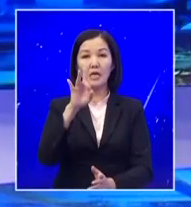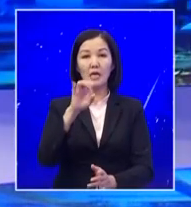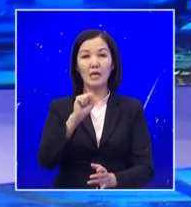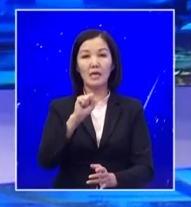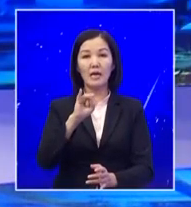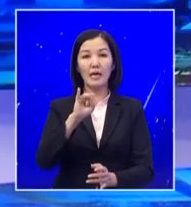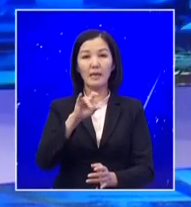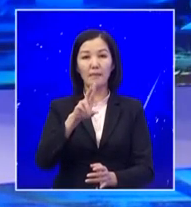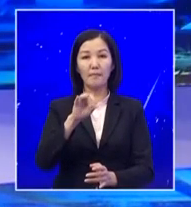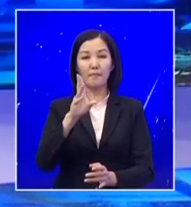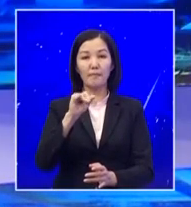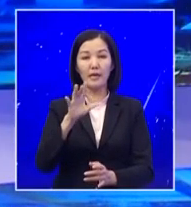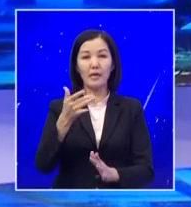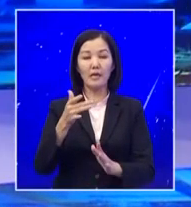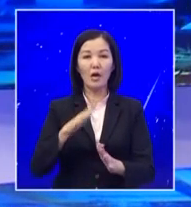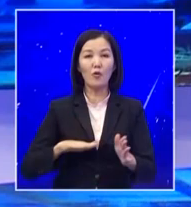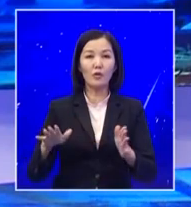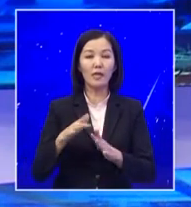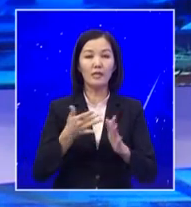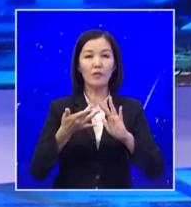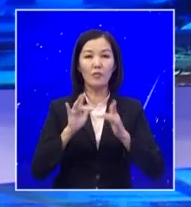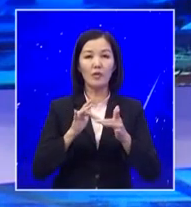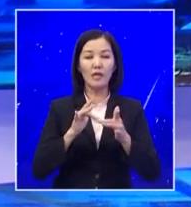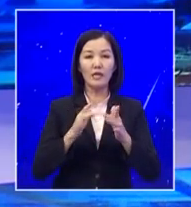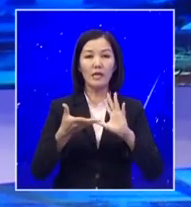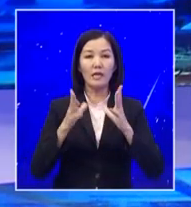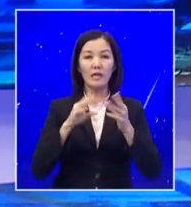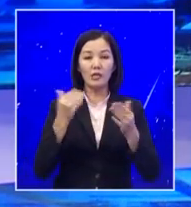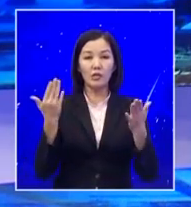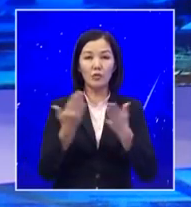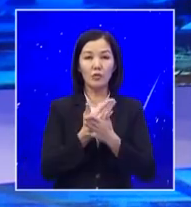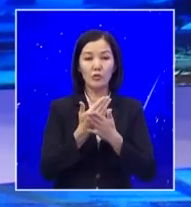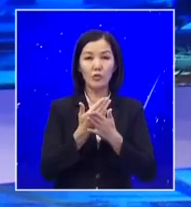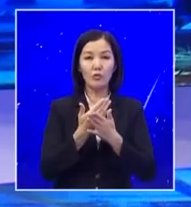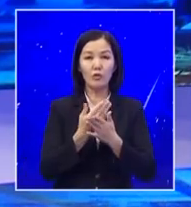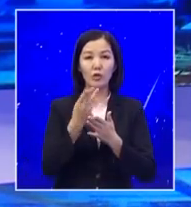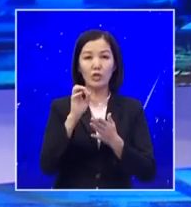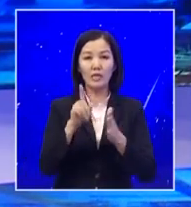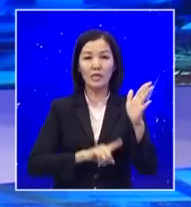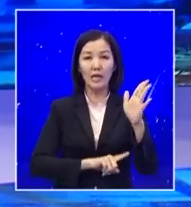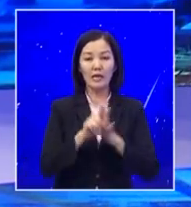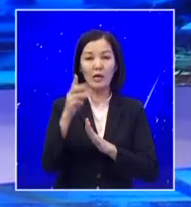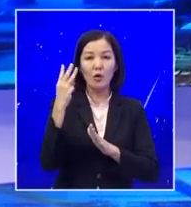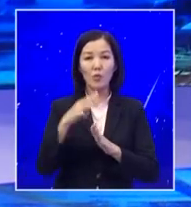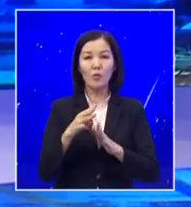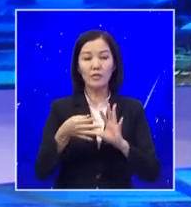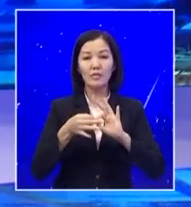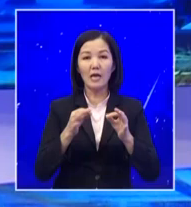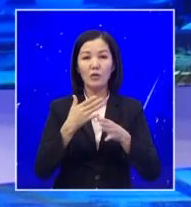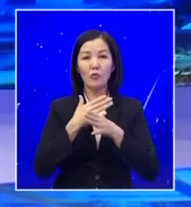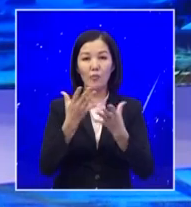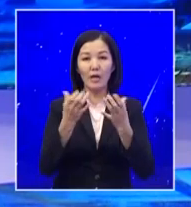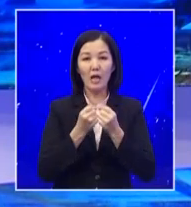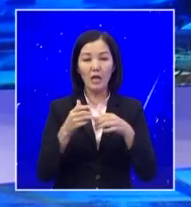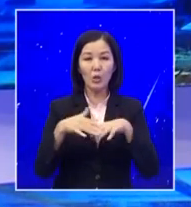Райымбек ауданда онлайн қабылда оң нәтиже көрсетіп отыр. Шілде айынан бері өңірде 30-дан аса адам нақты көмек алған.